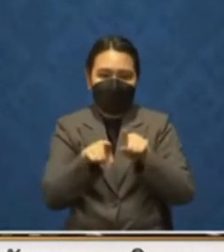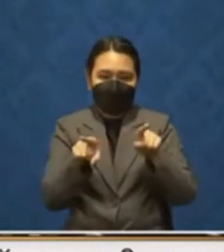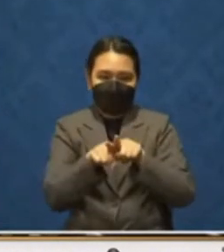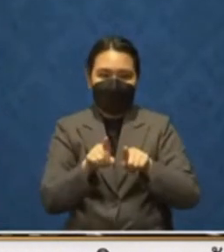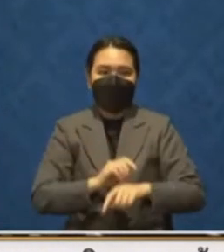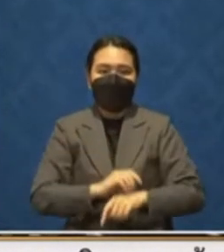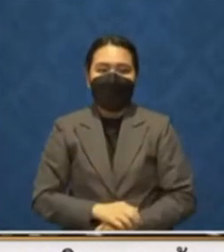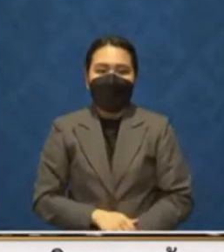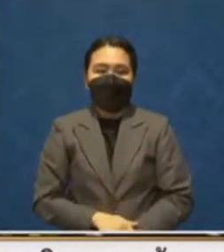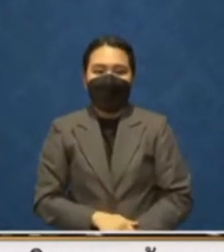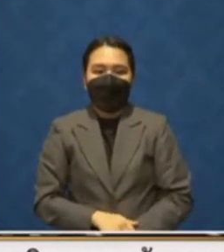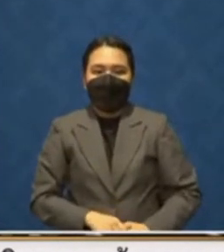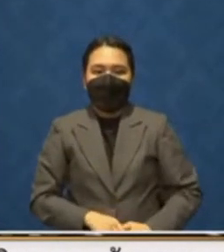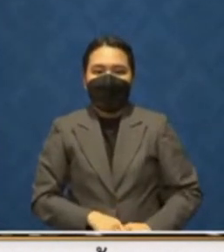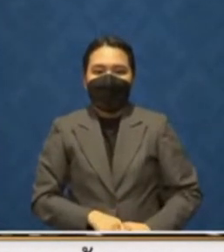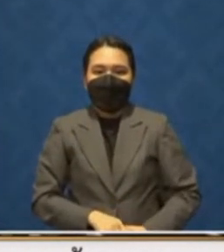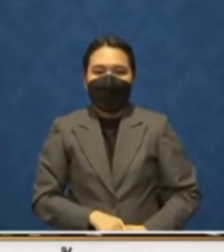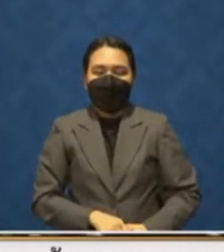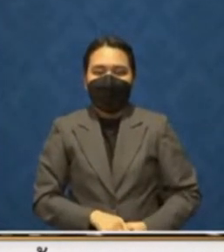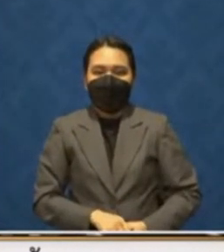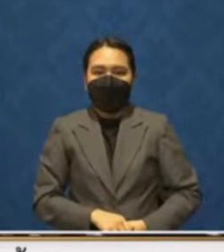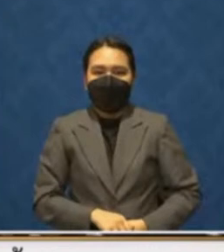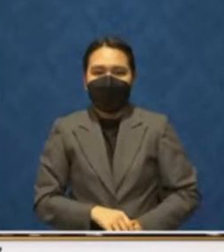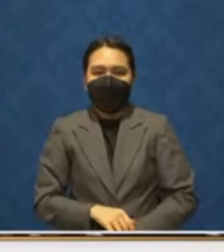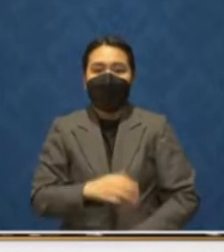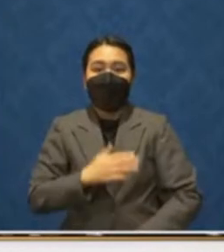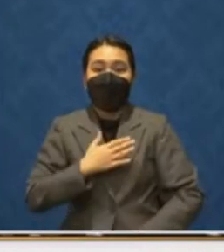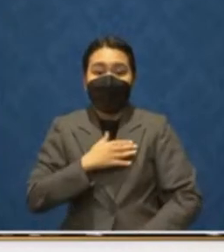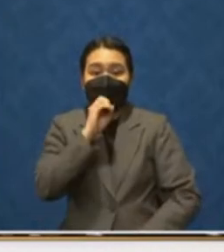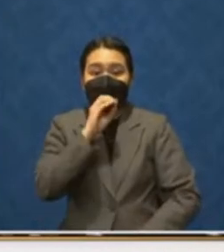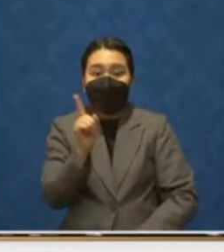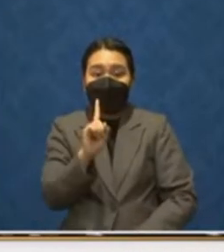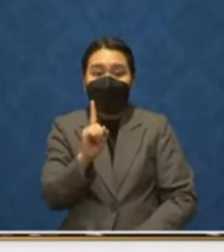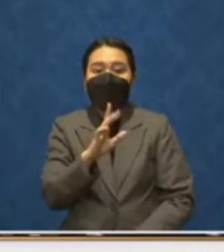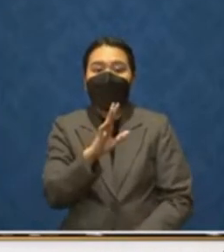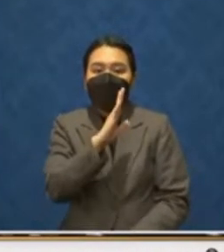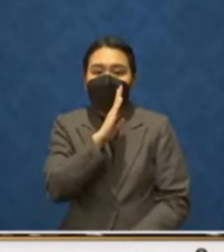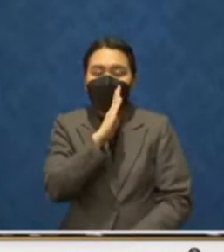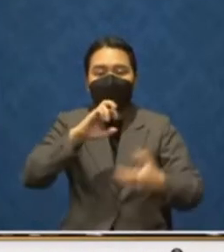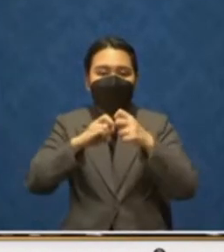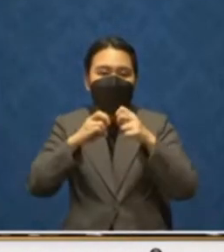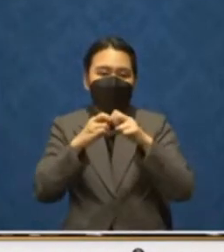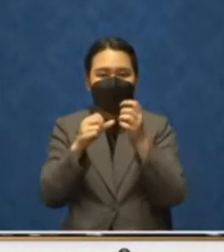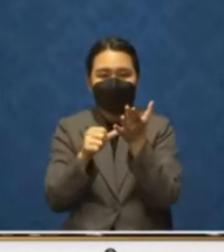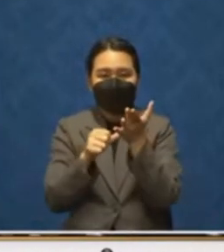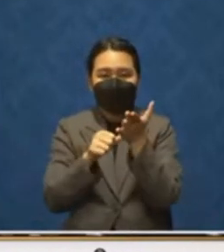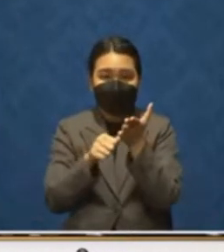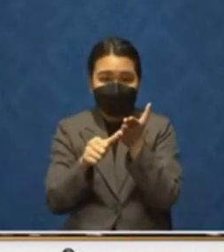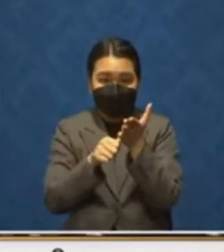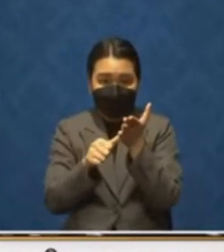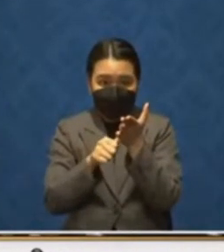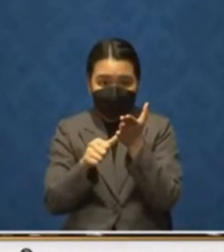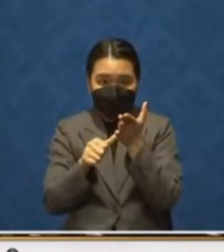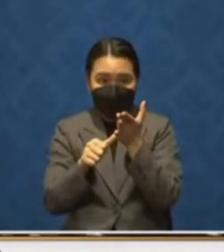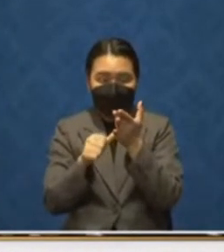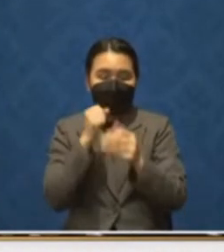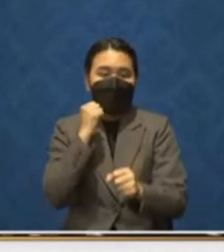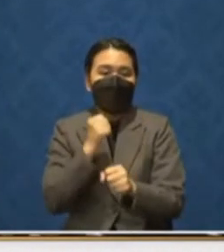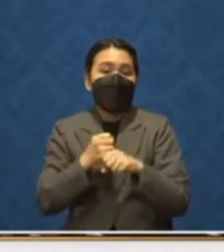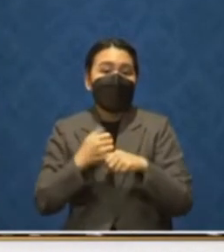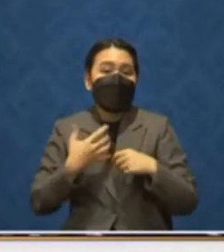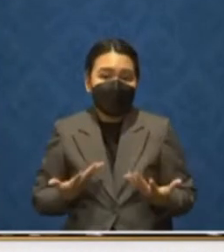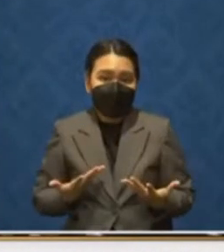นะก็จะเรียนว่าถ้าจะแก้ไขปัญหานี้นะครับการแก้ไขปัญหานี้ให้ได้นะ